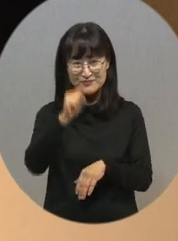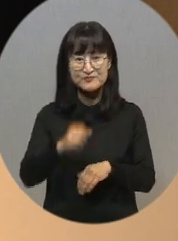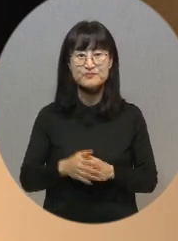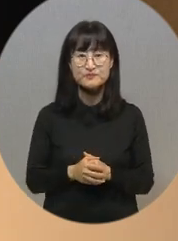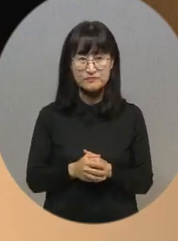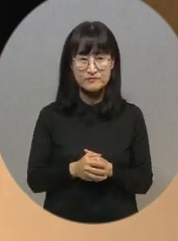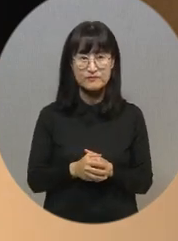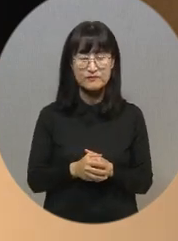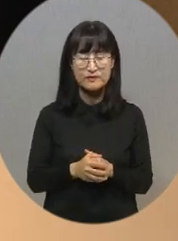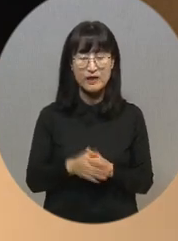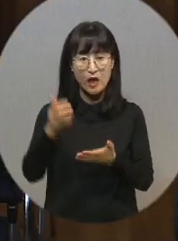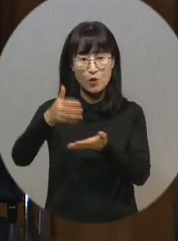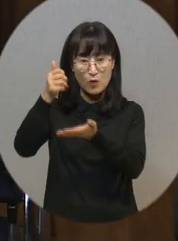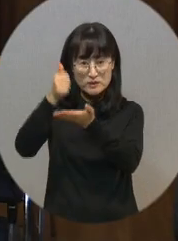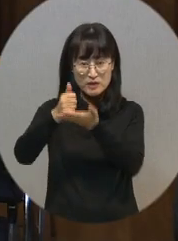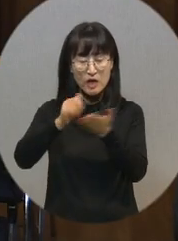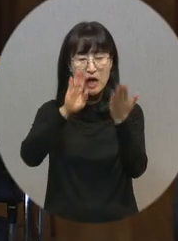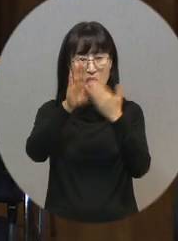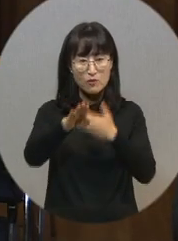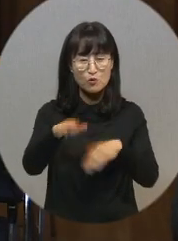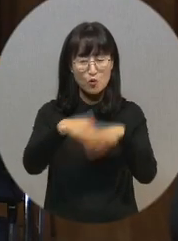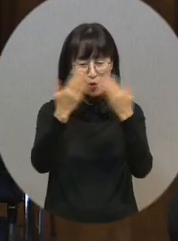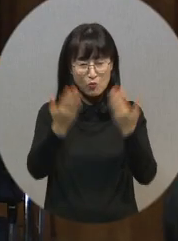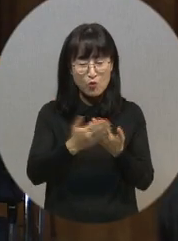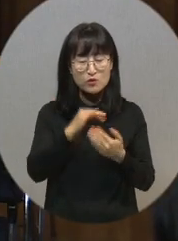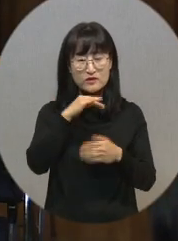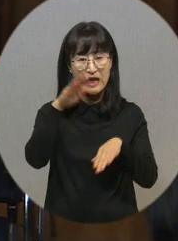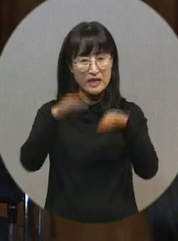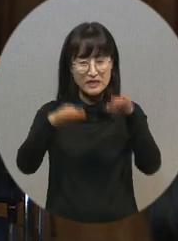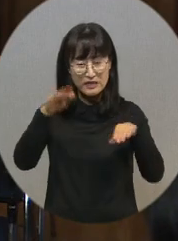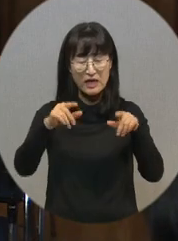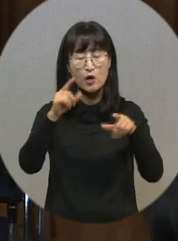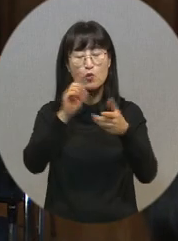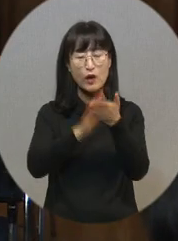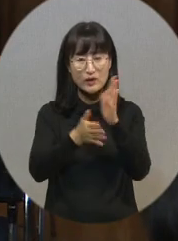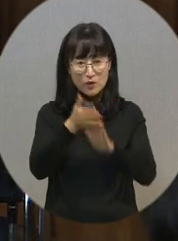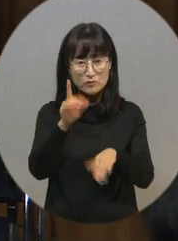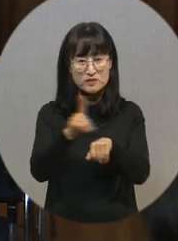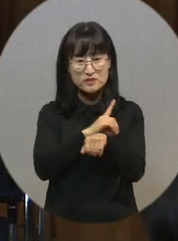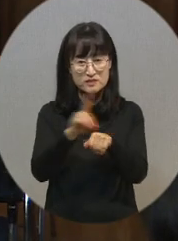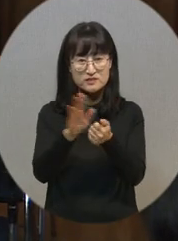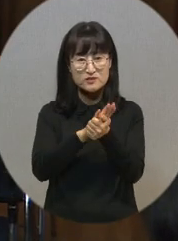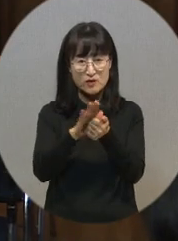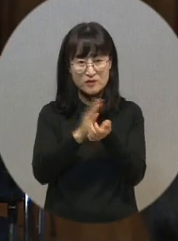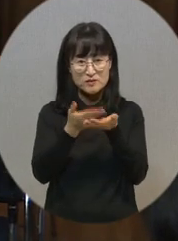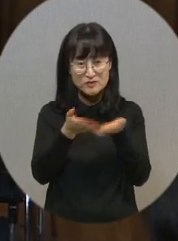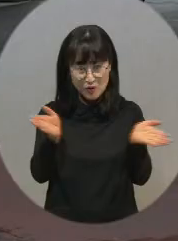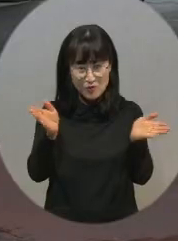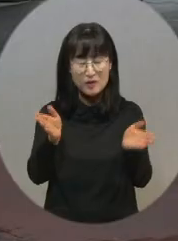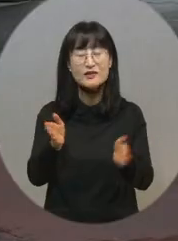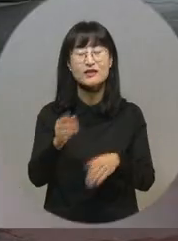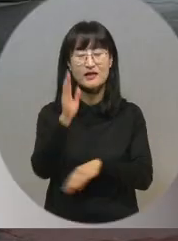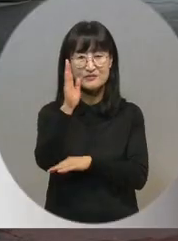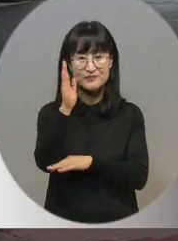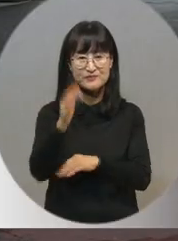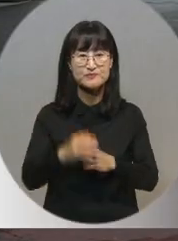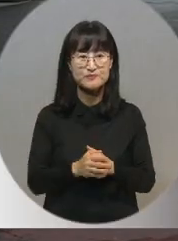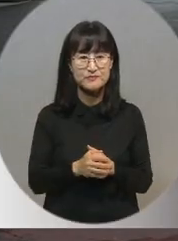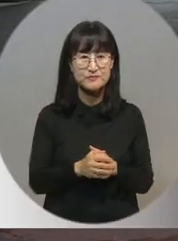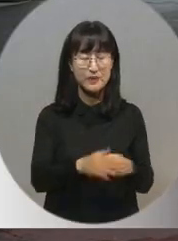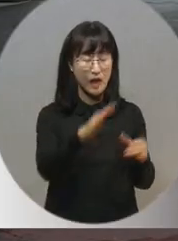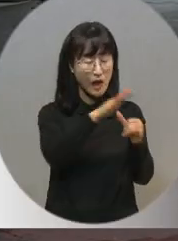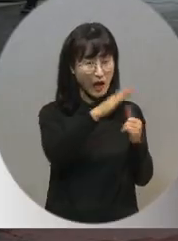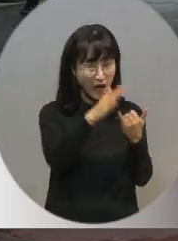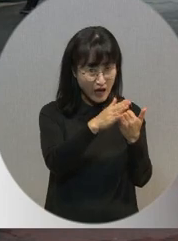중림종합사회복지관 이혜경 관장은 앞으로 모든 세대가 소외받지 않는 디지털 혜택을 제공하겠다고 전했습니다. 아동을